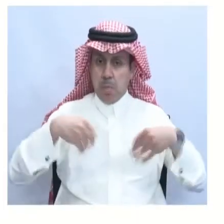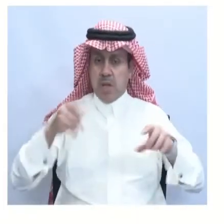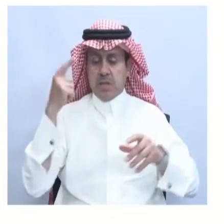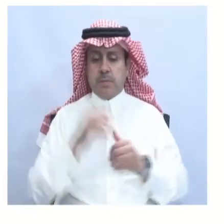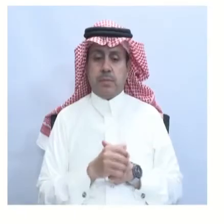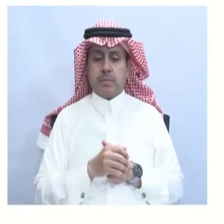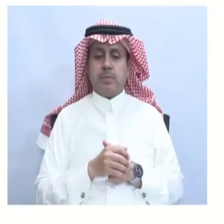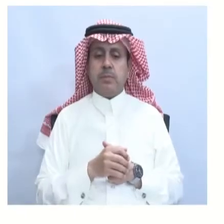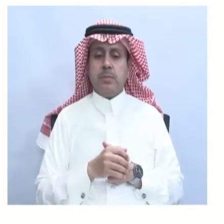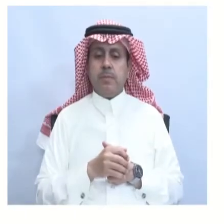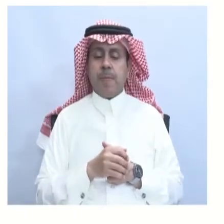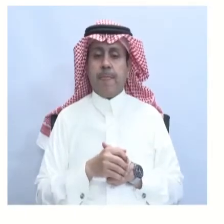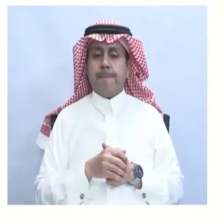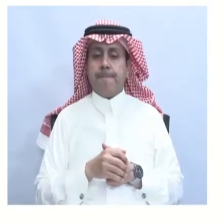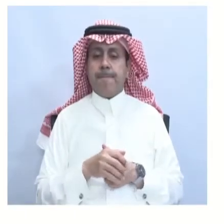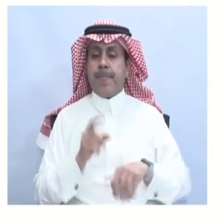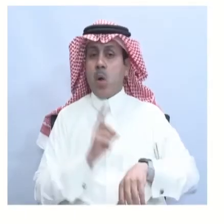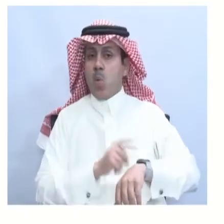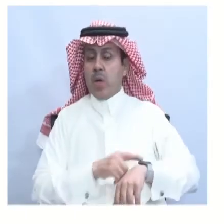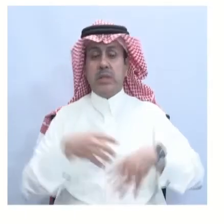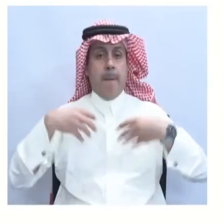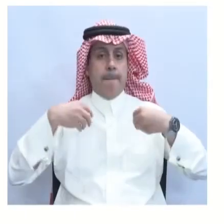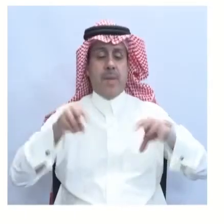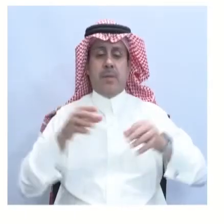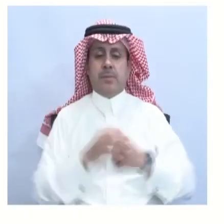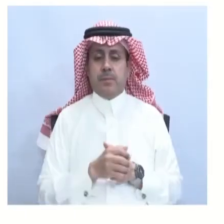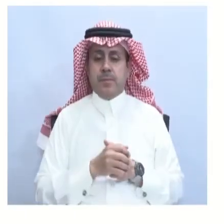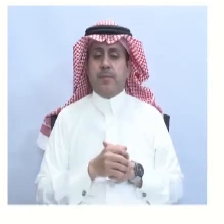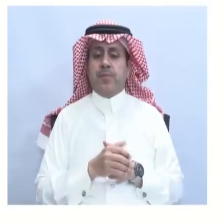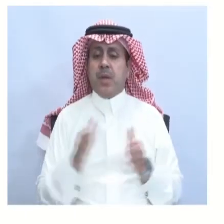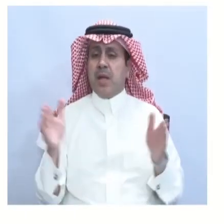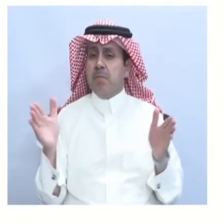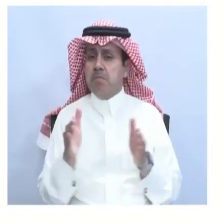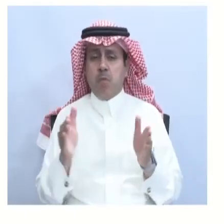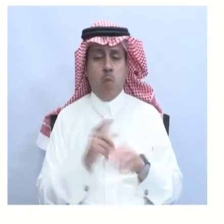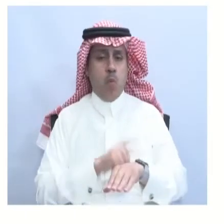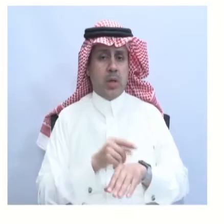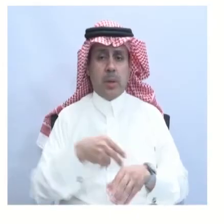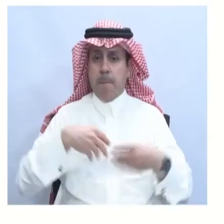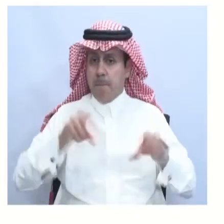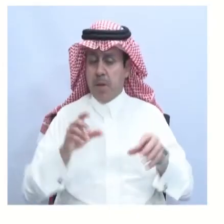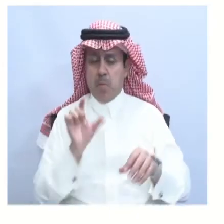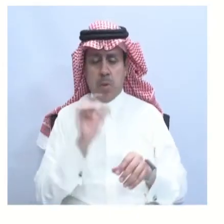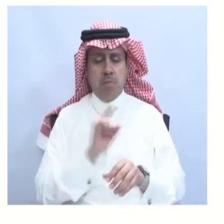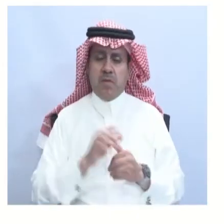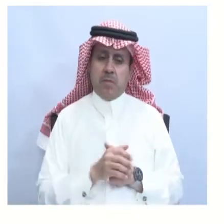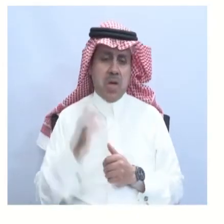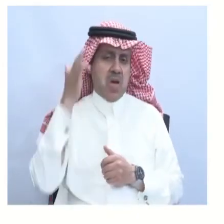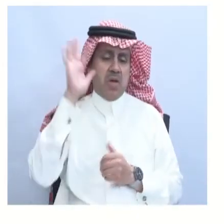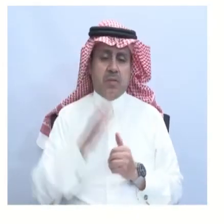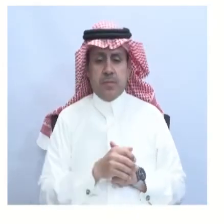ناتي الى الوقوف على وقت البيع هنا لا يتحدد البيع بوقت معين